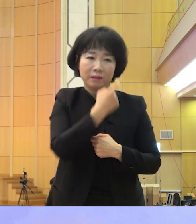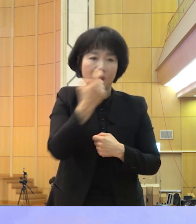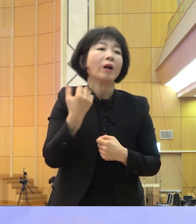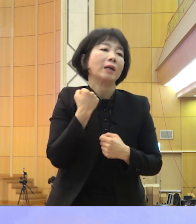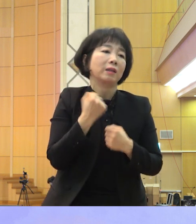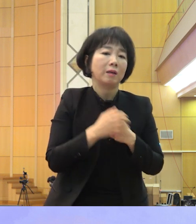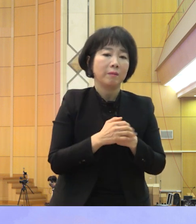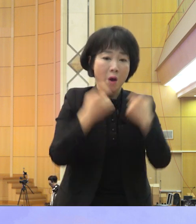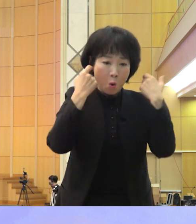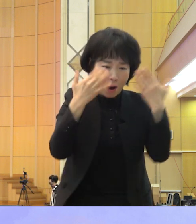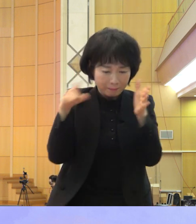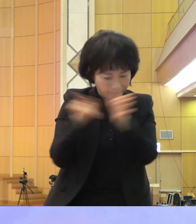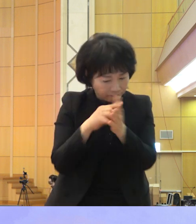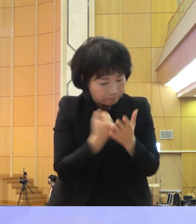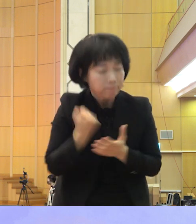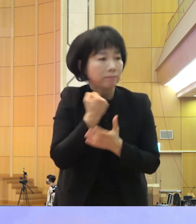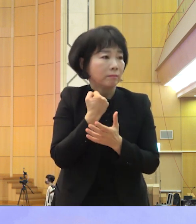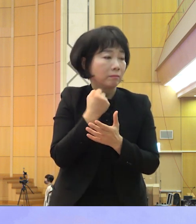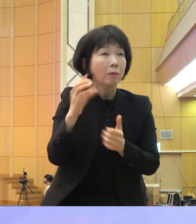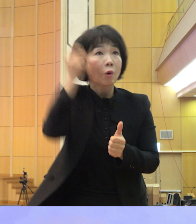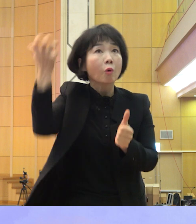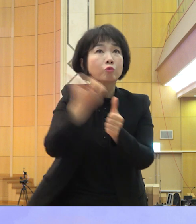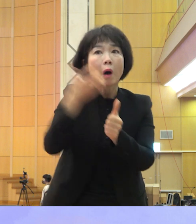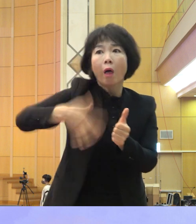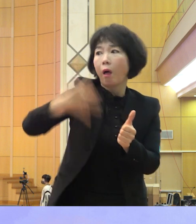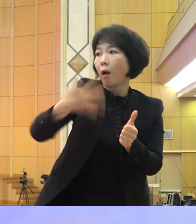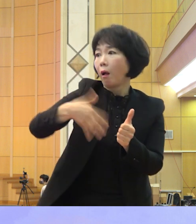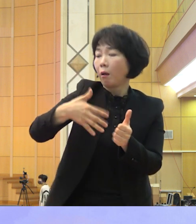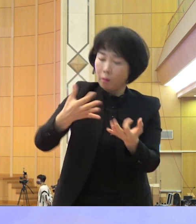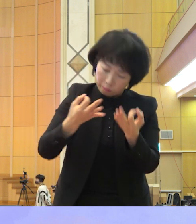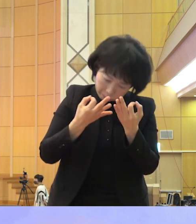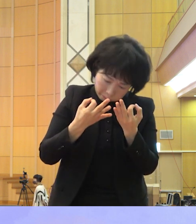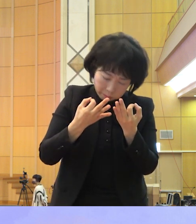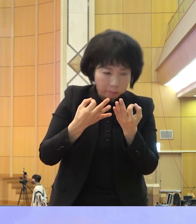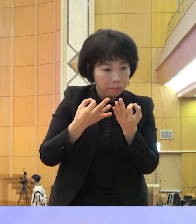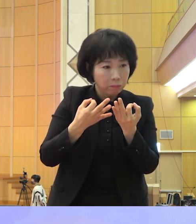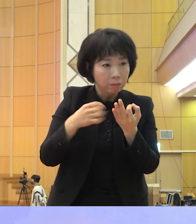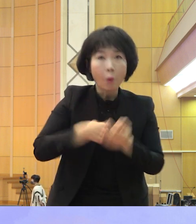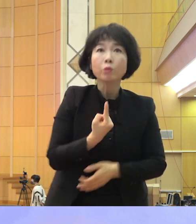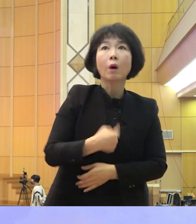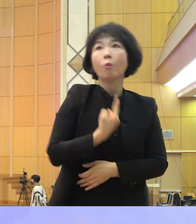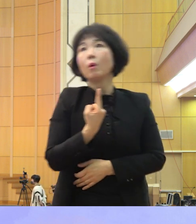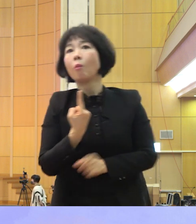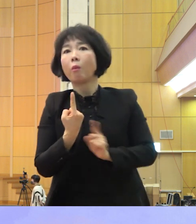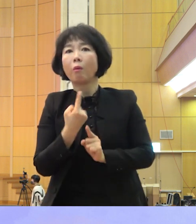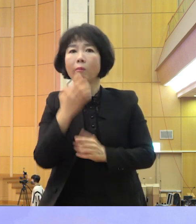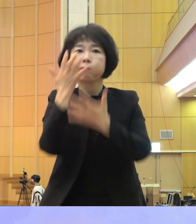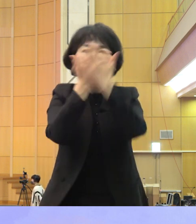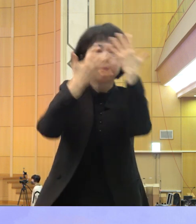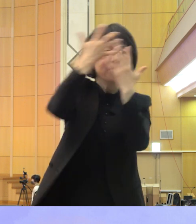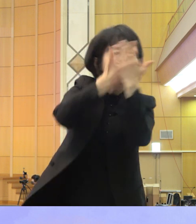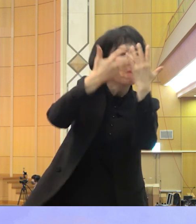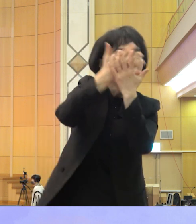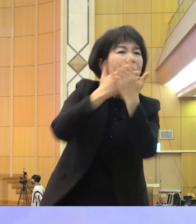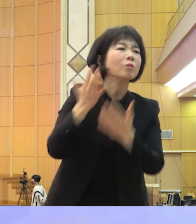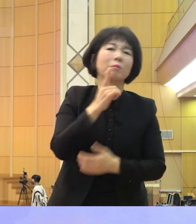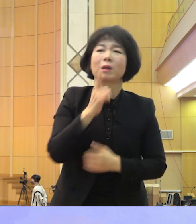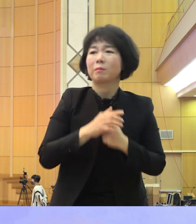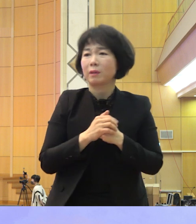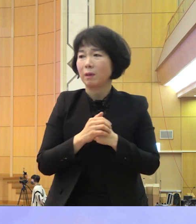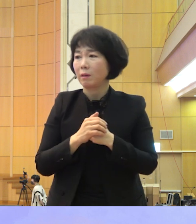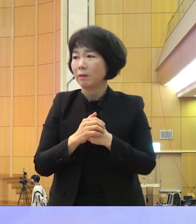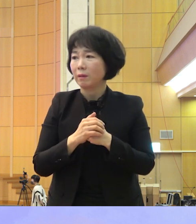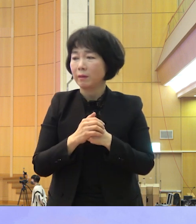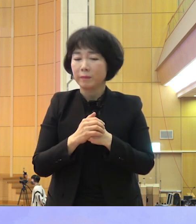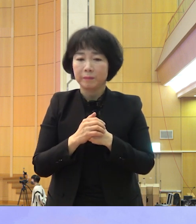증표인데 그래서 확신을 하는 건데, 성령 안 받았으니까 주님이 내 안에 있나, 내가 주님 안에 있나, 있는지 없는지 말씀을 들어보면